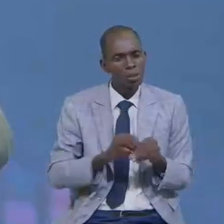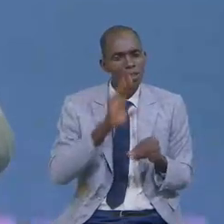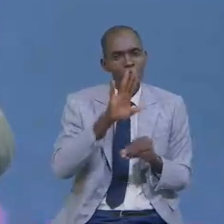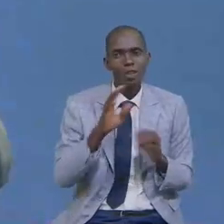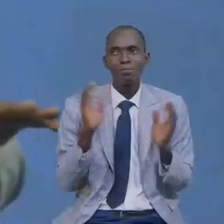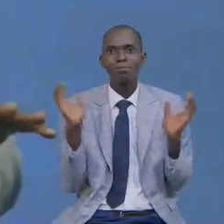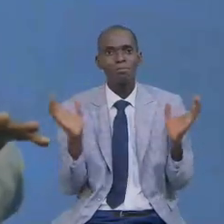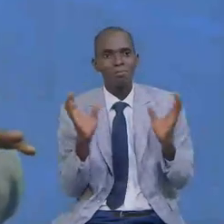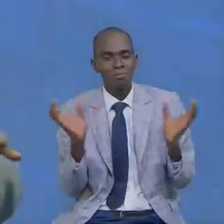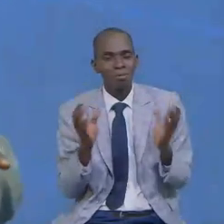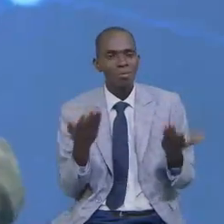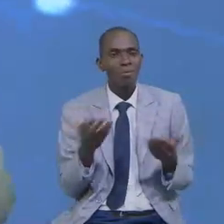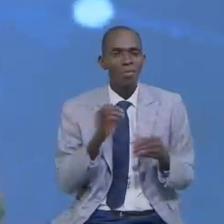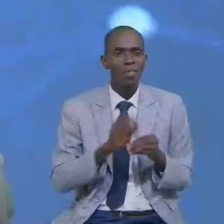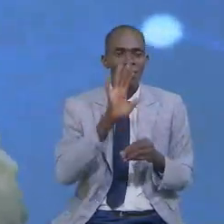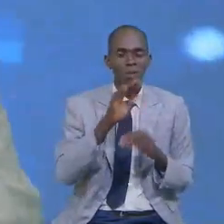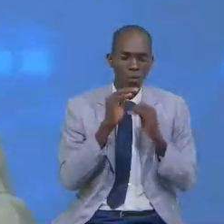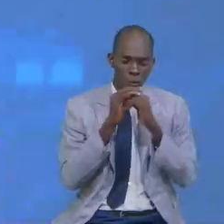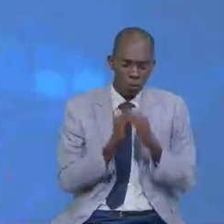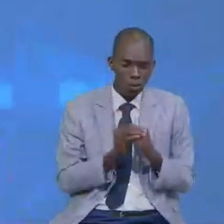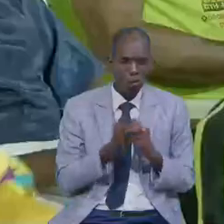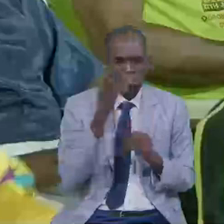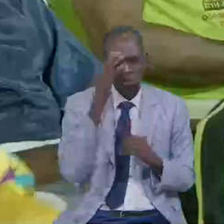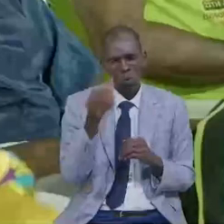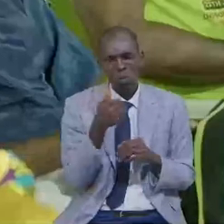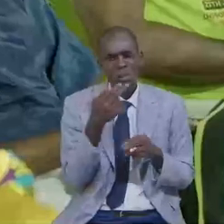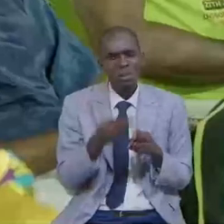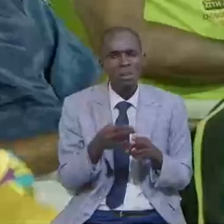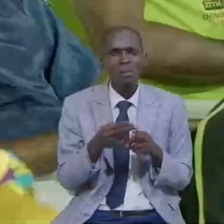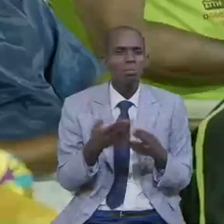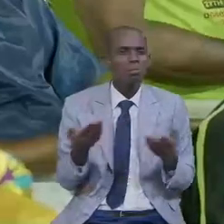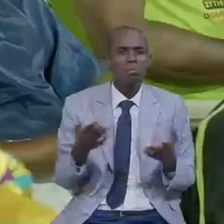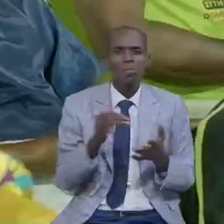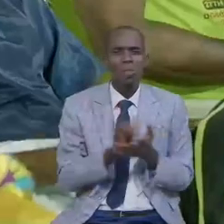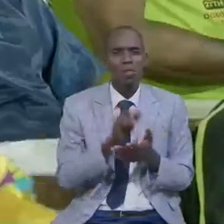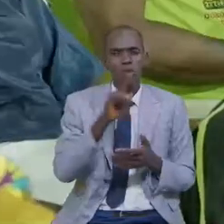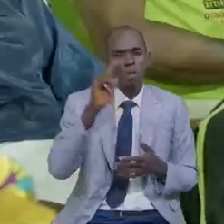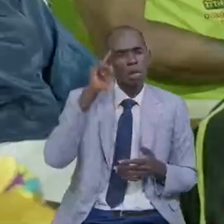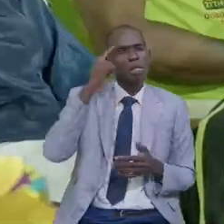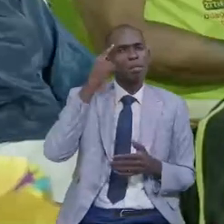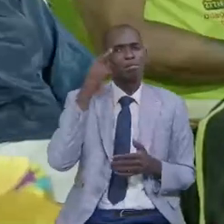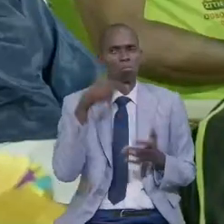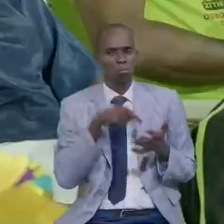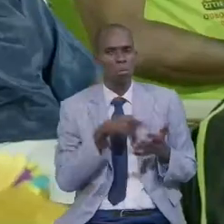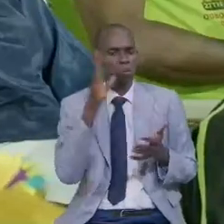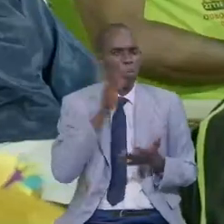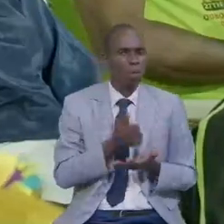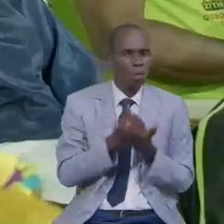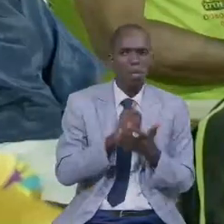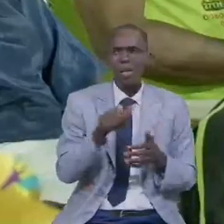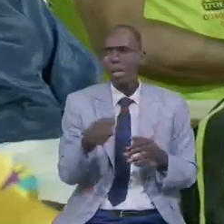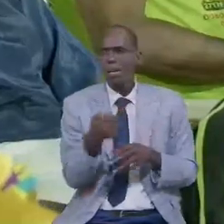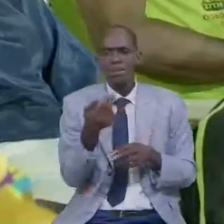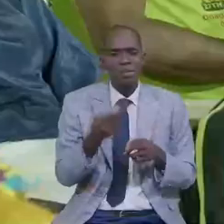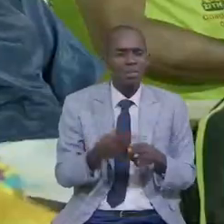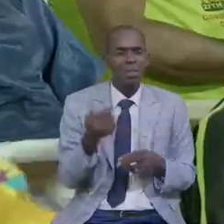célébrations, dans ton adoration, tout nom que tu penses. Ah, ceci va aider. Tout nom,